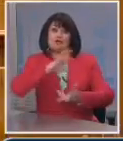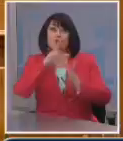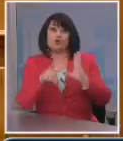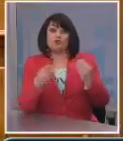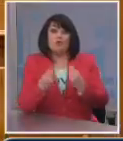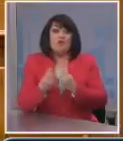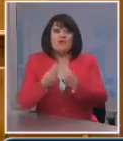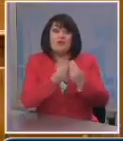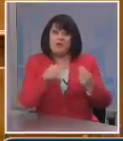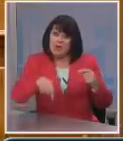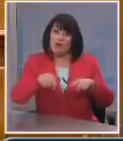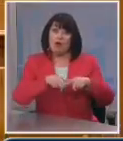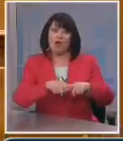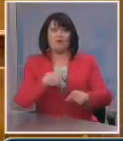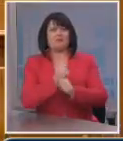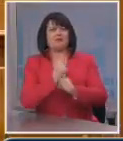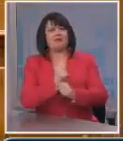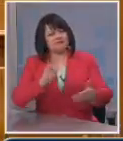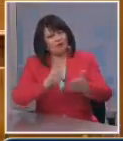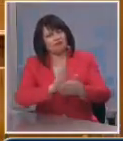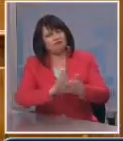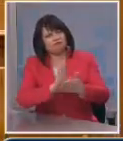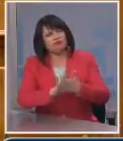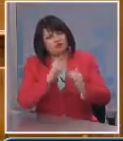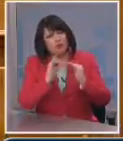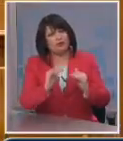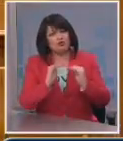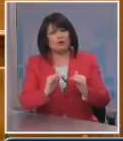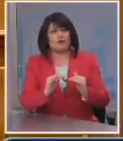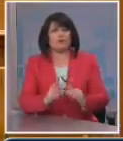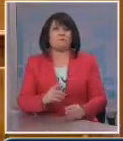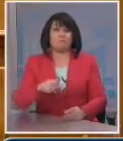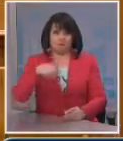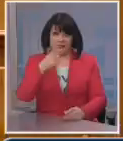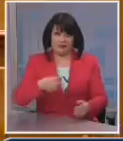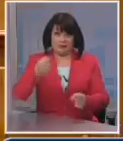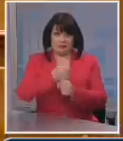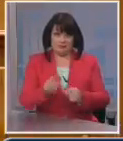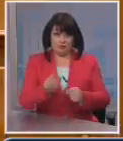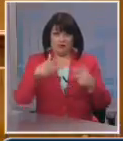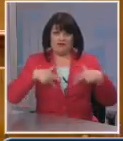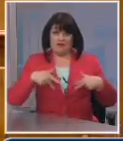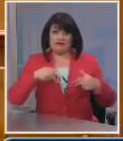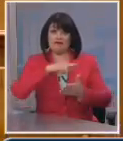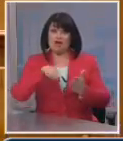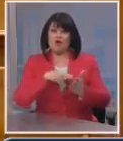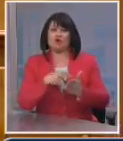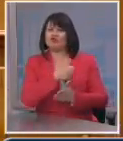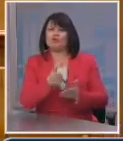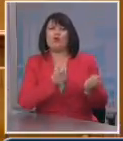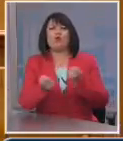κόσμου, εδώ μόνο στην Ελλάδα να παραμένουν ισχυρές. Και ο ρόλος της επόμενης κυβέρνησης δεν θα είναι απλά